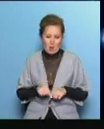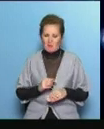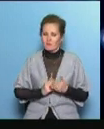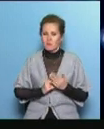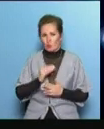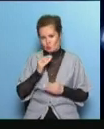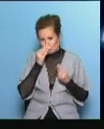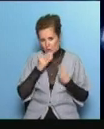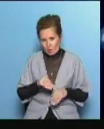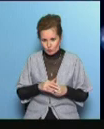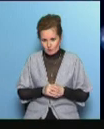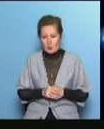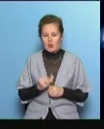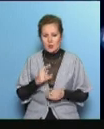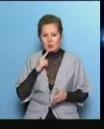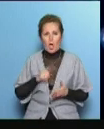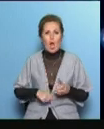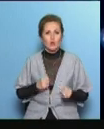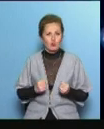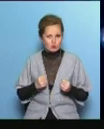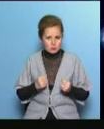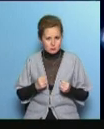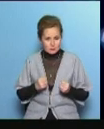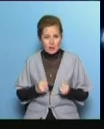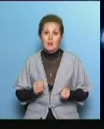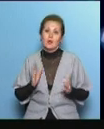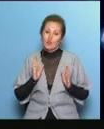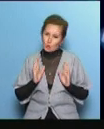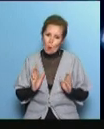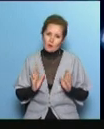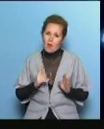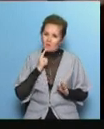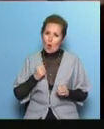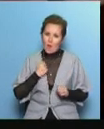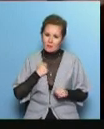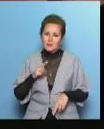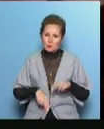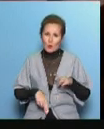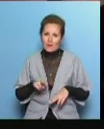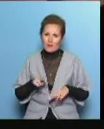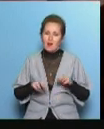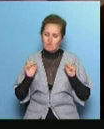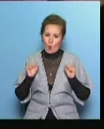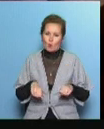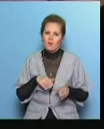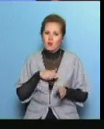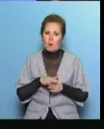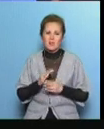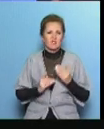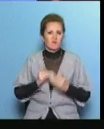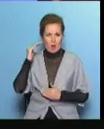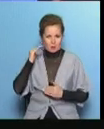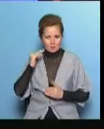высочайшее качество и надежность. И только, пожалуй, военные строители могут выполнять сверхзадачи.